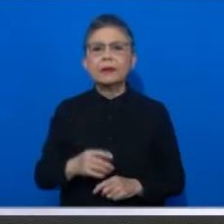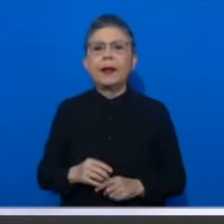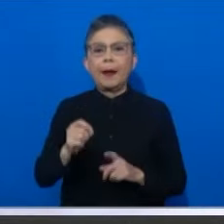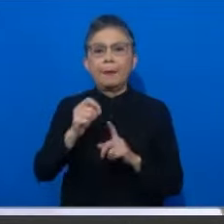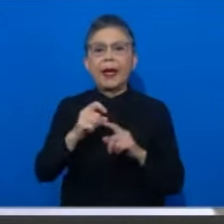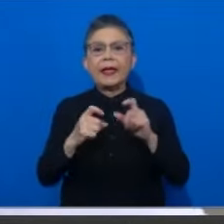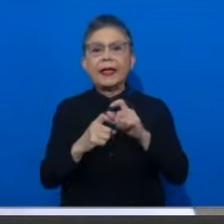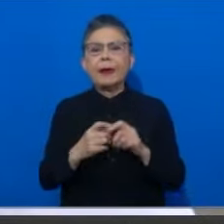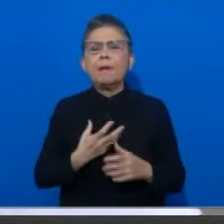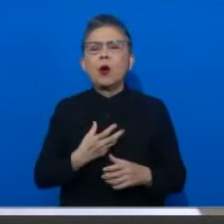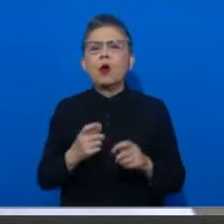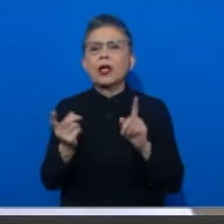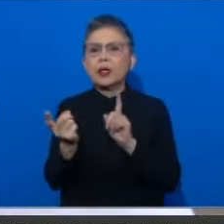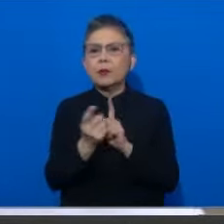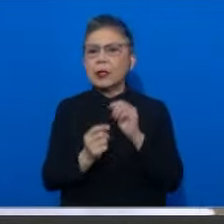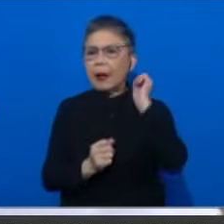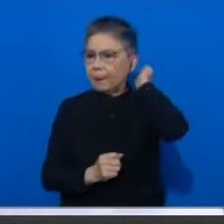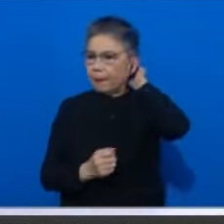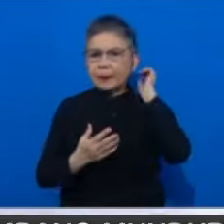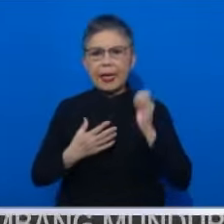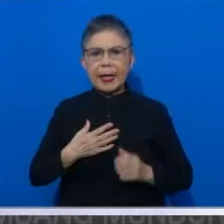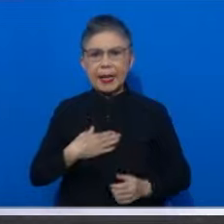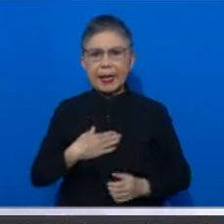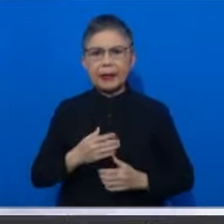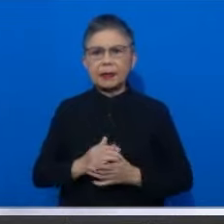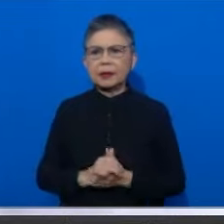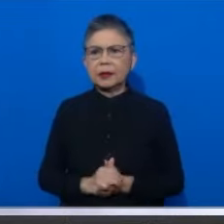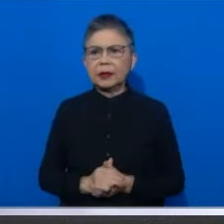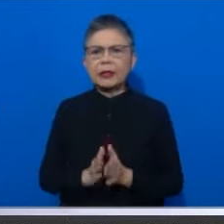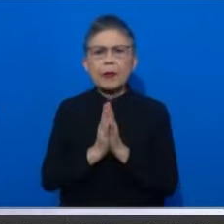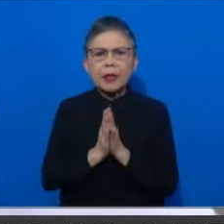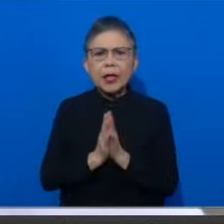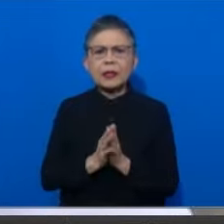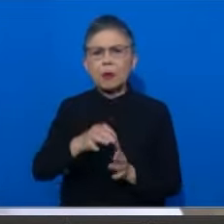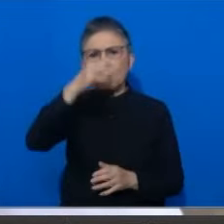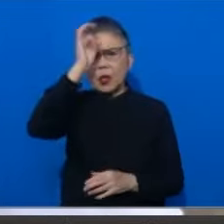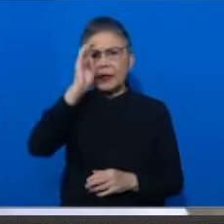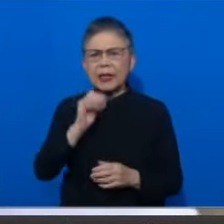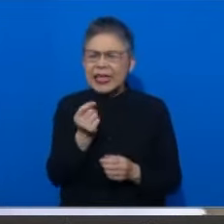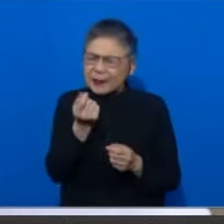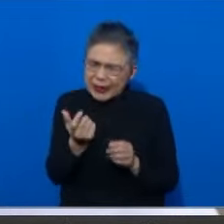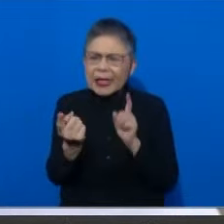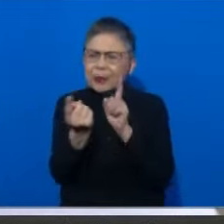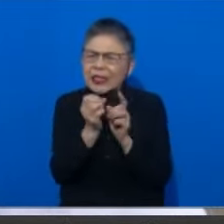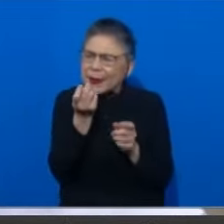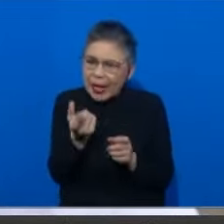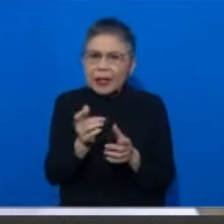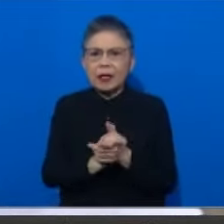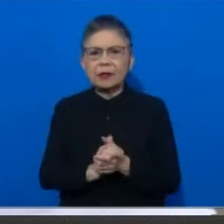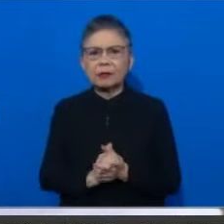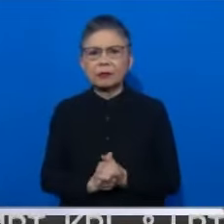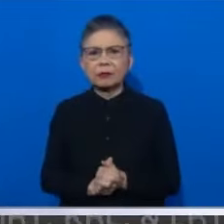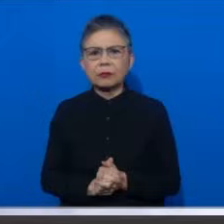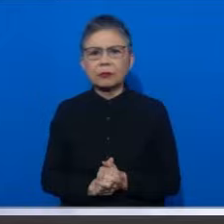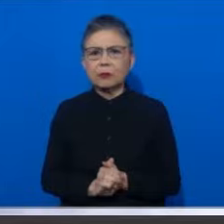Sempat nangis bu di iya sama minta sama itu juga pimpinan tolong pas sebentar aja ngejenguk aja